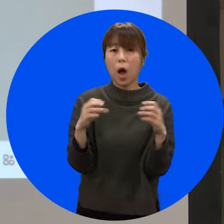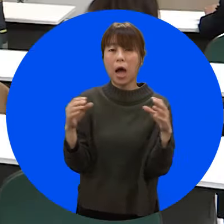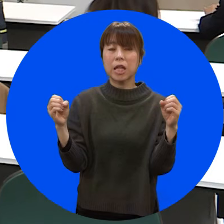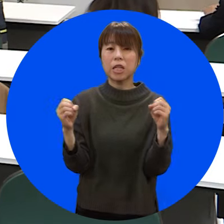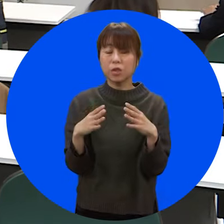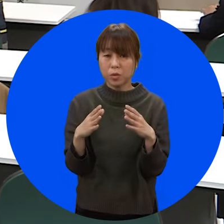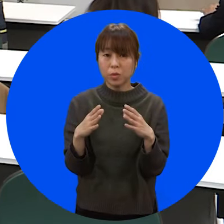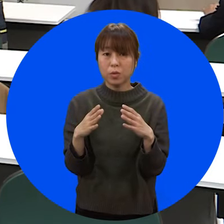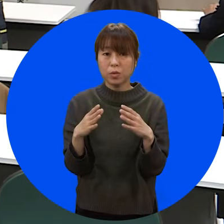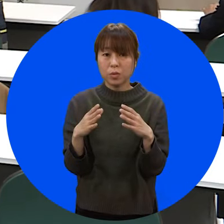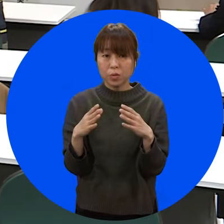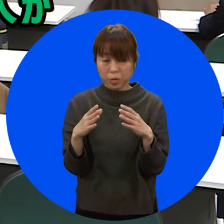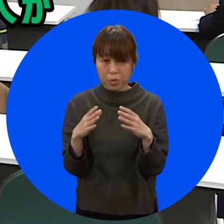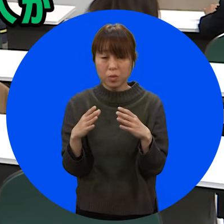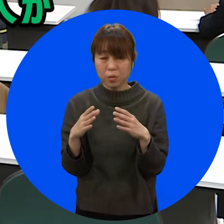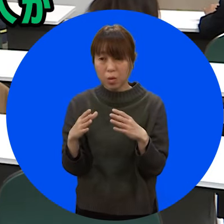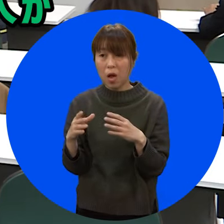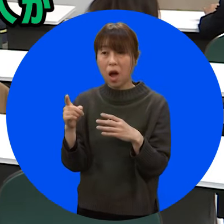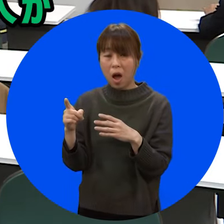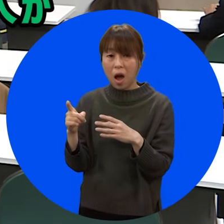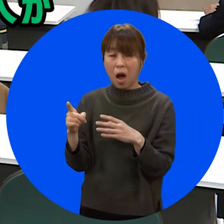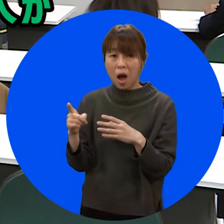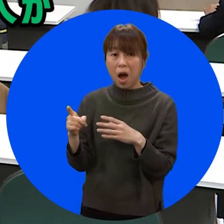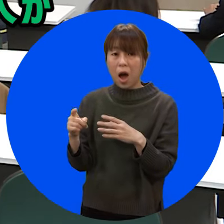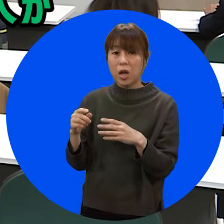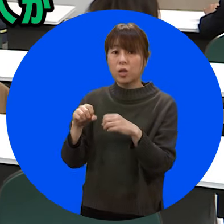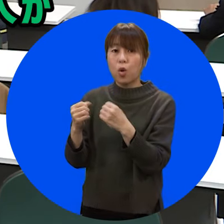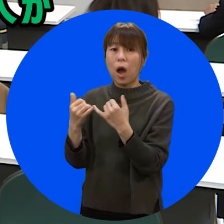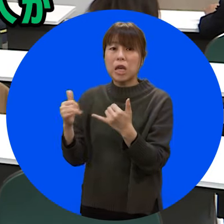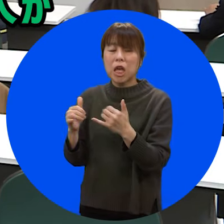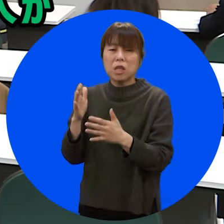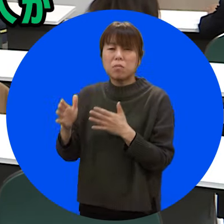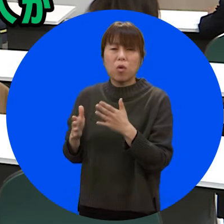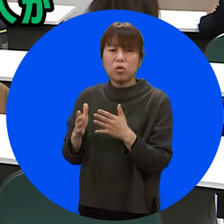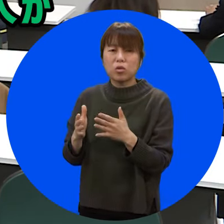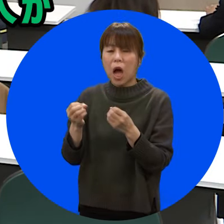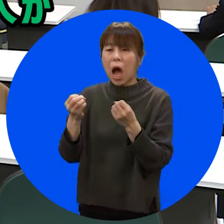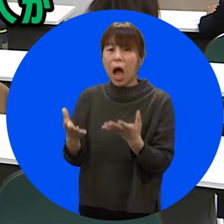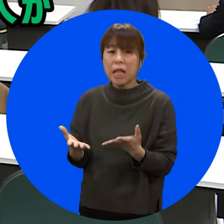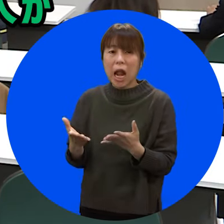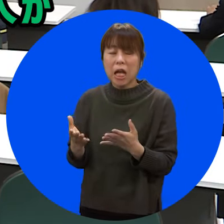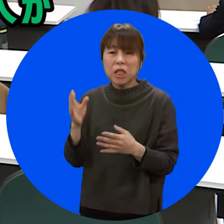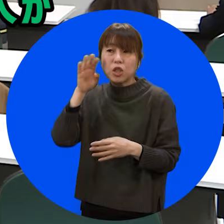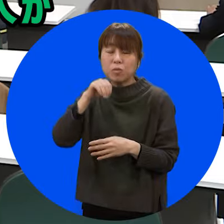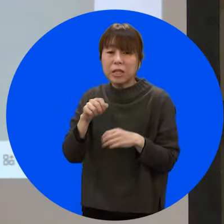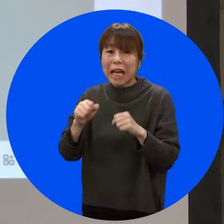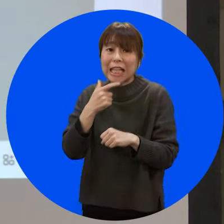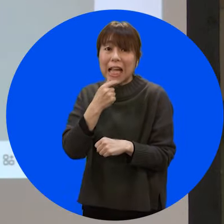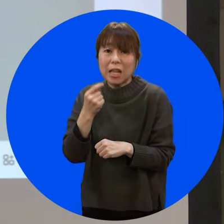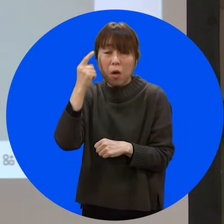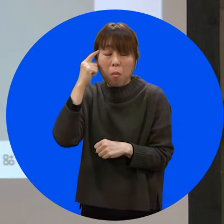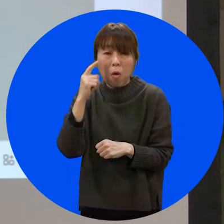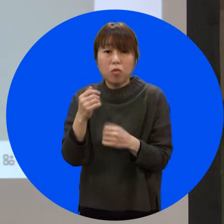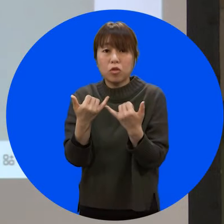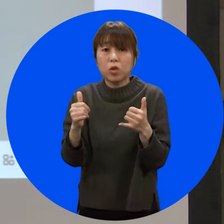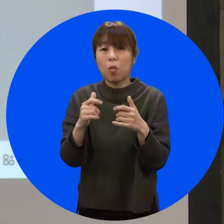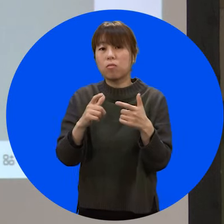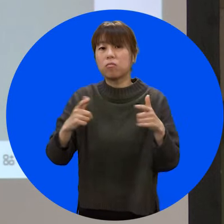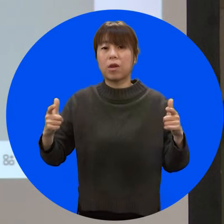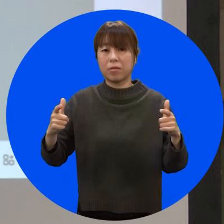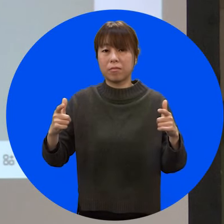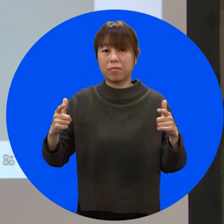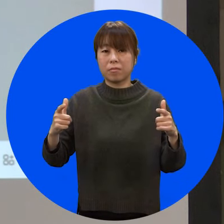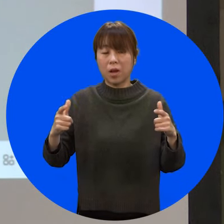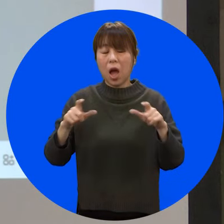で、まあ、新しい趣味として障害者スポーツやってみようって思う方も増えていくのかなと思うので、あの話題に